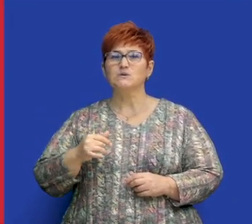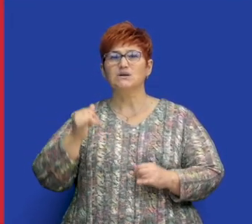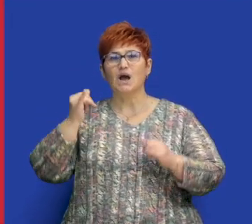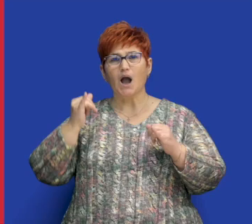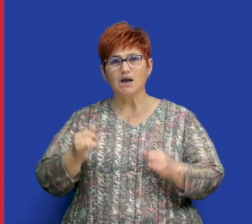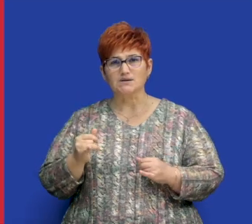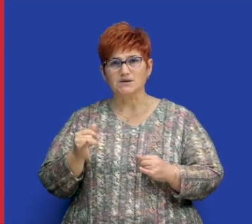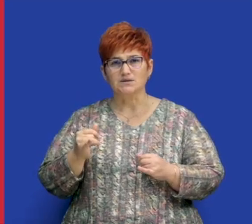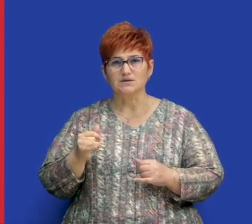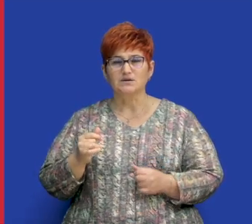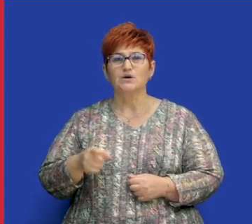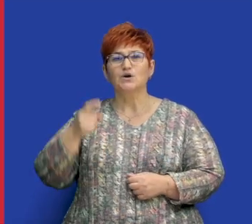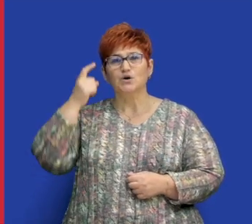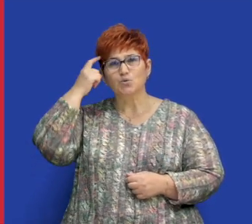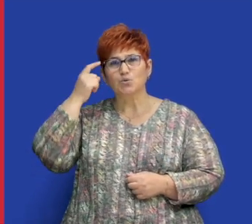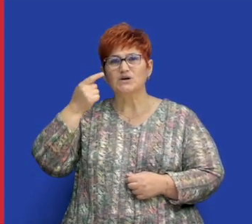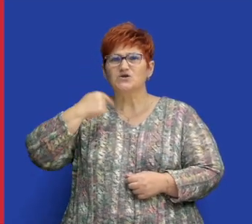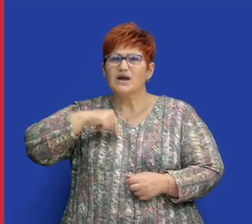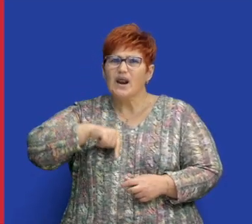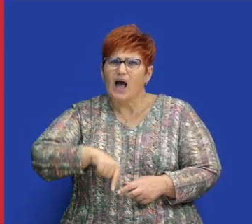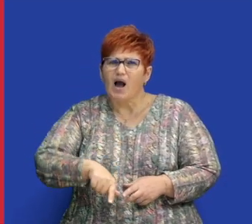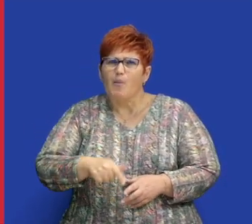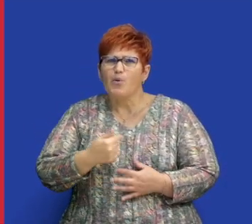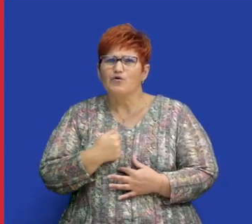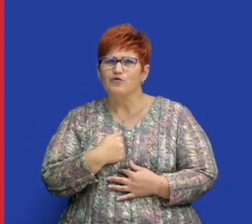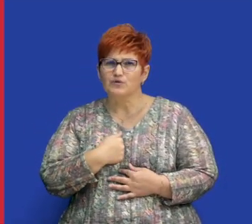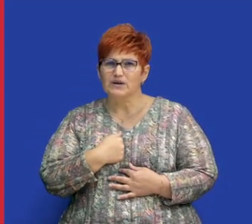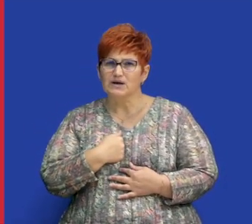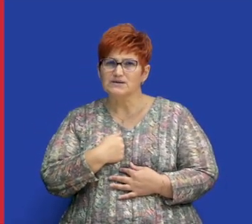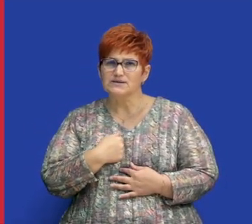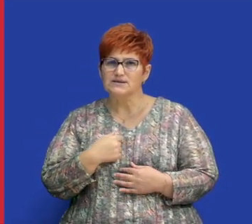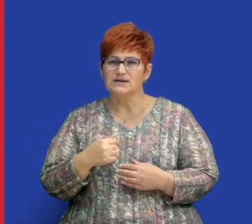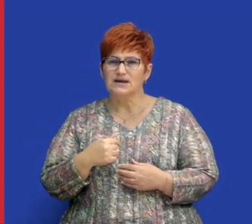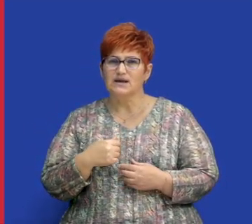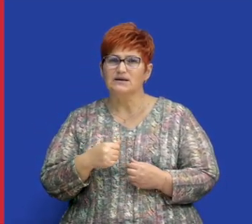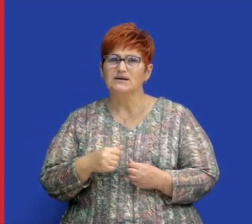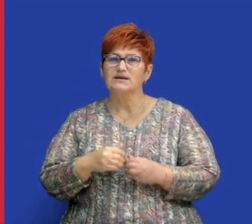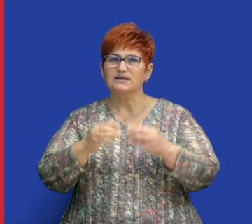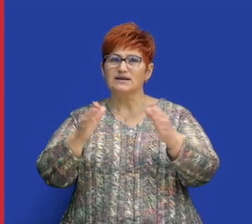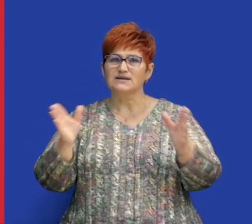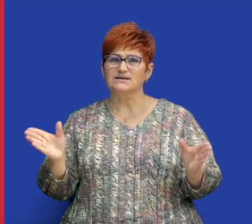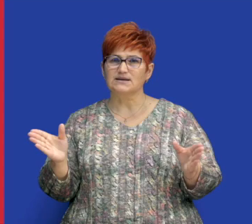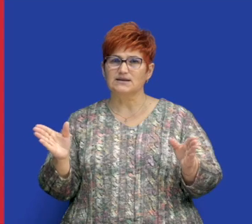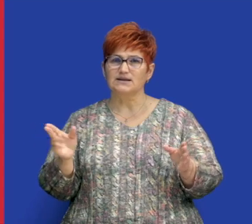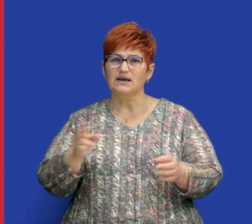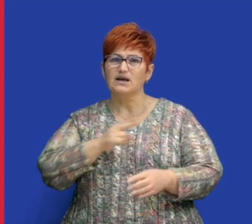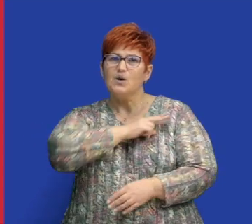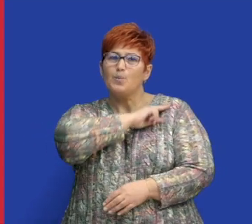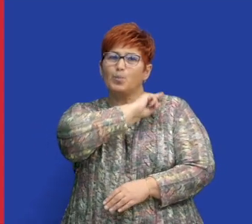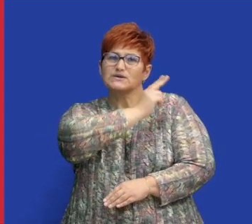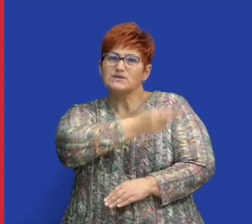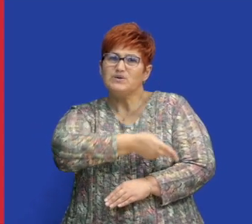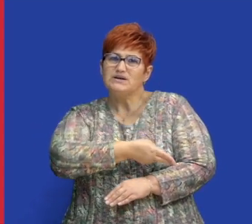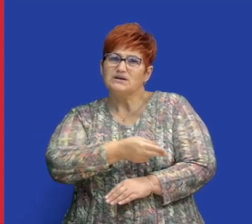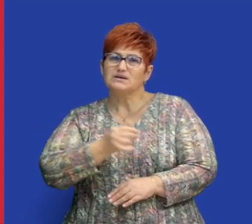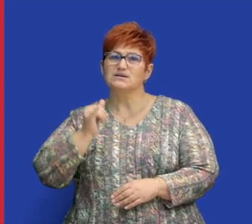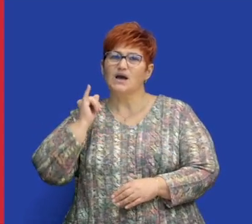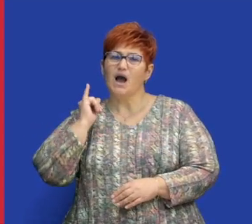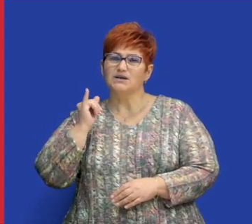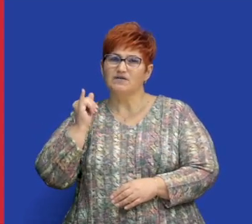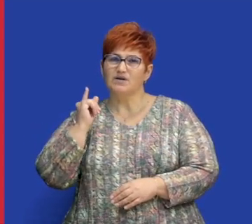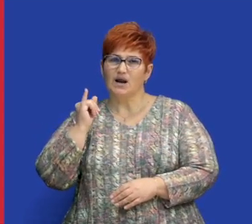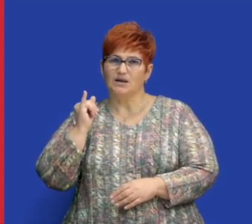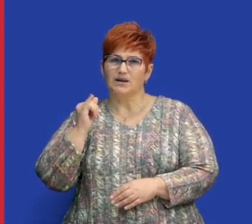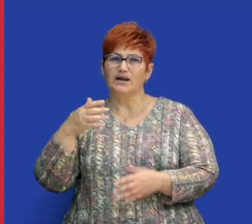gyakoriak. Sertés, marha, szárnyas egyaránt jellemző a fogyasztásban. A zöldség párolt vagy főzött.